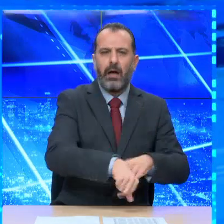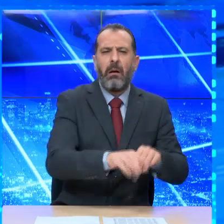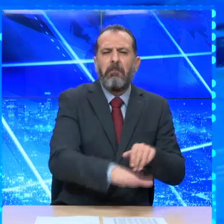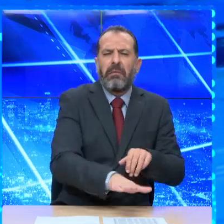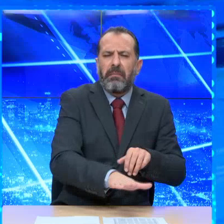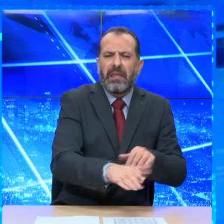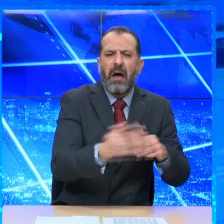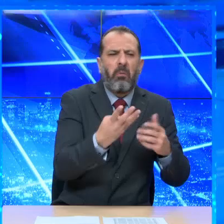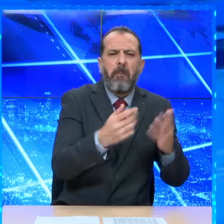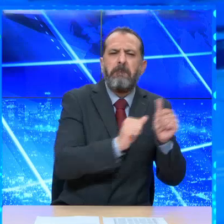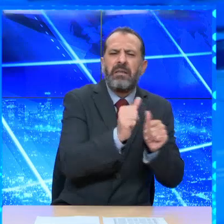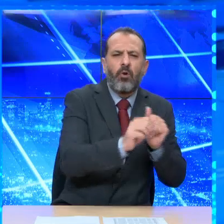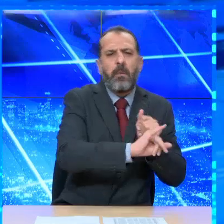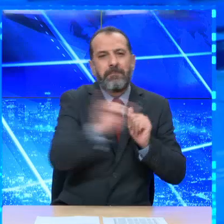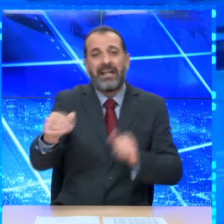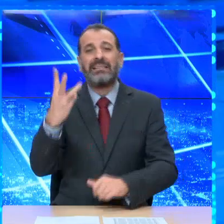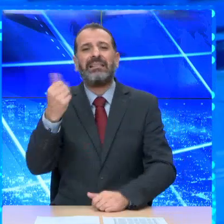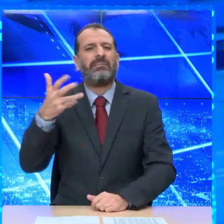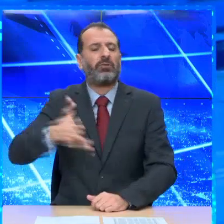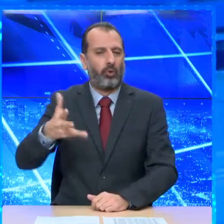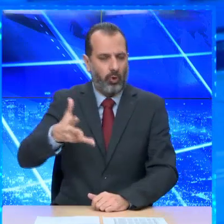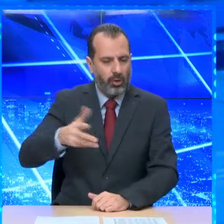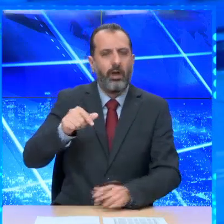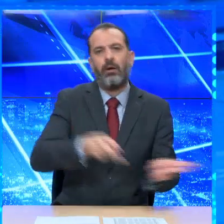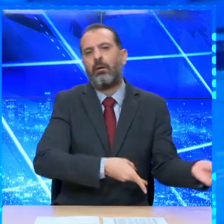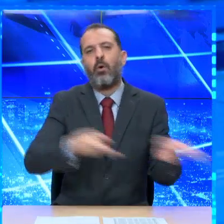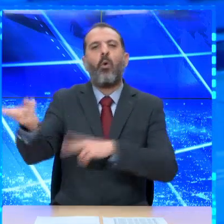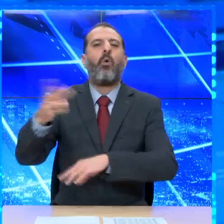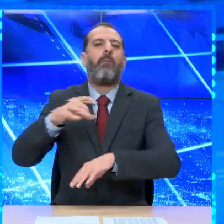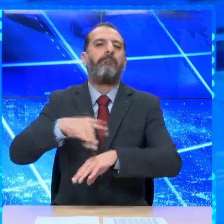σε νοσοκομεία της Πάτρας. Έχουν πυρετό, γαστρεντερικές